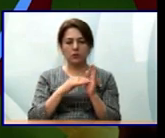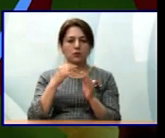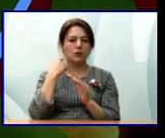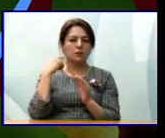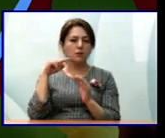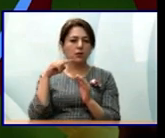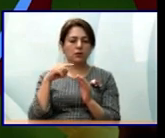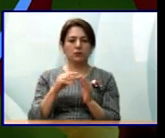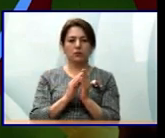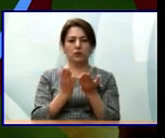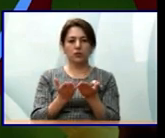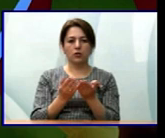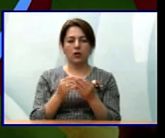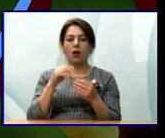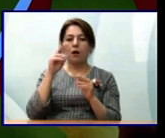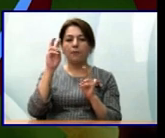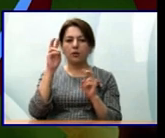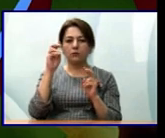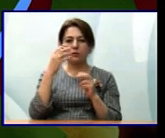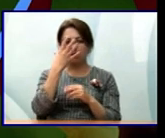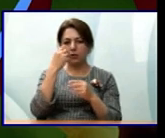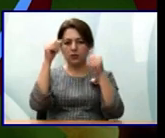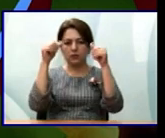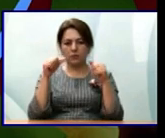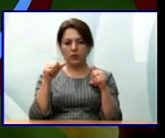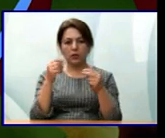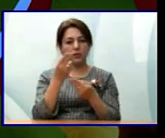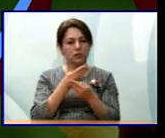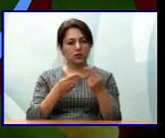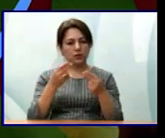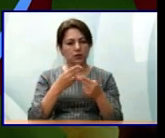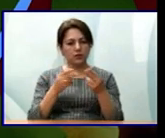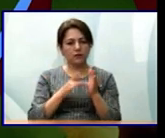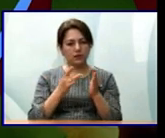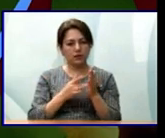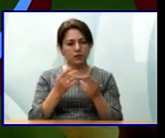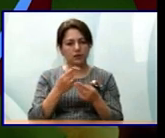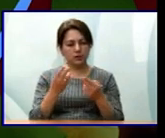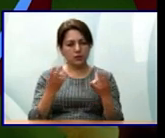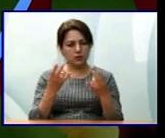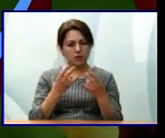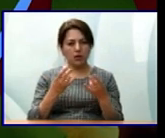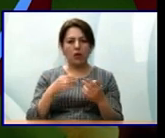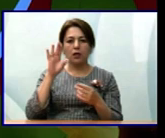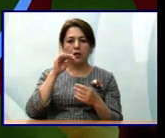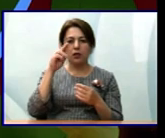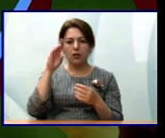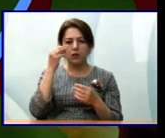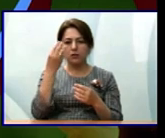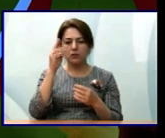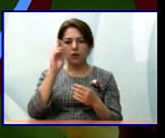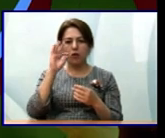129-beti. Mavzudagi rasmlarni daftaringizga chizing. Idish qovoq va